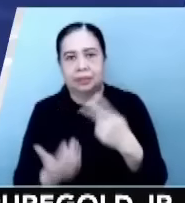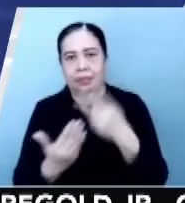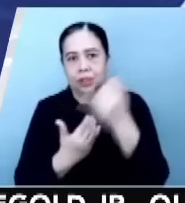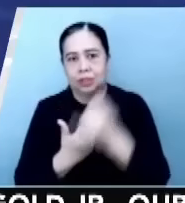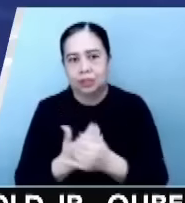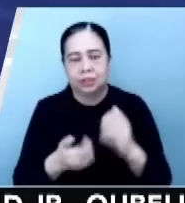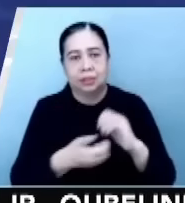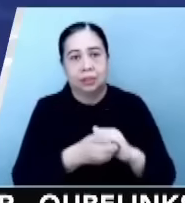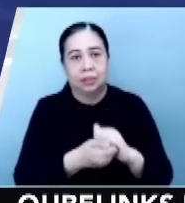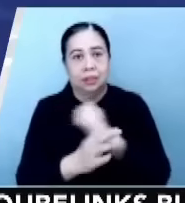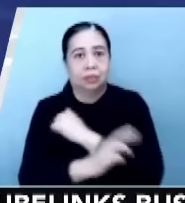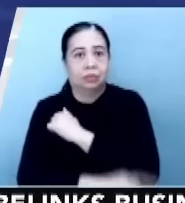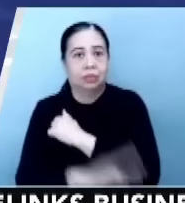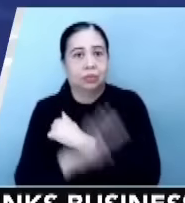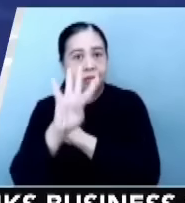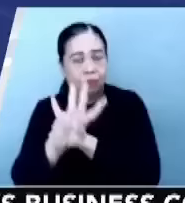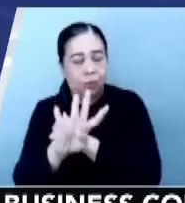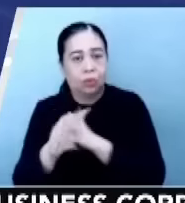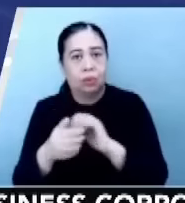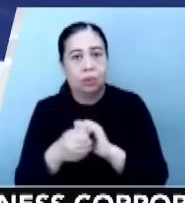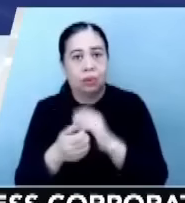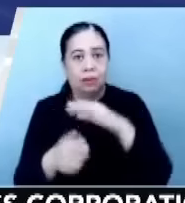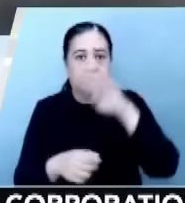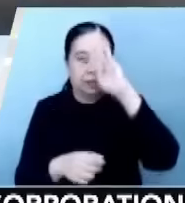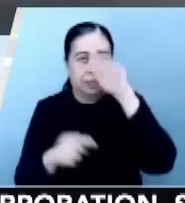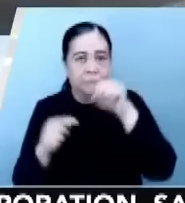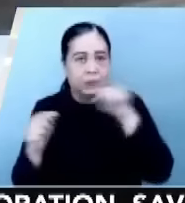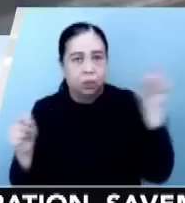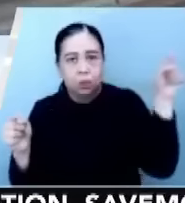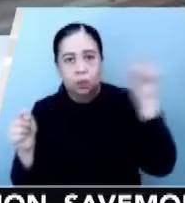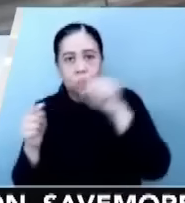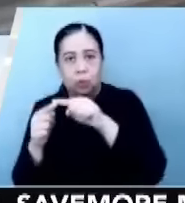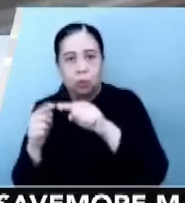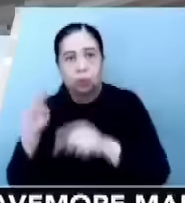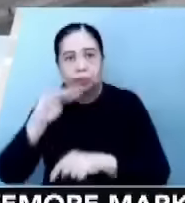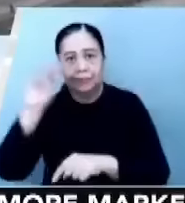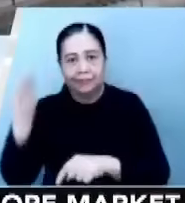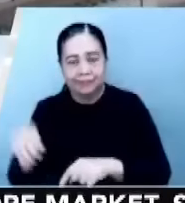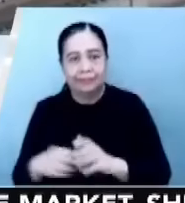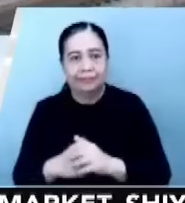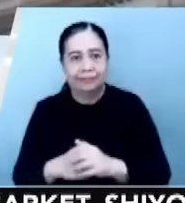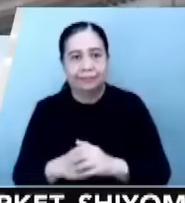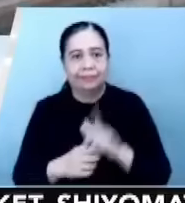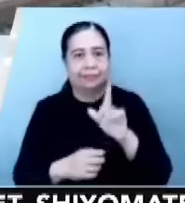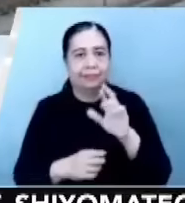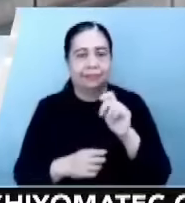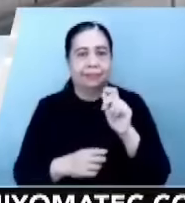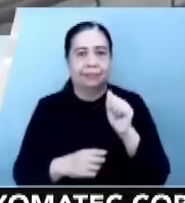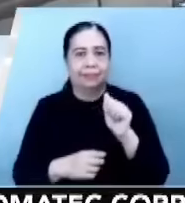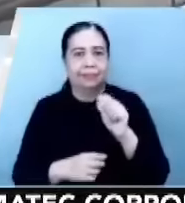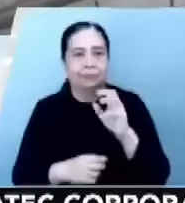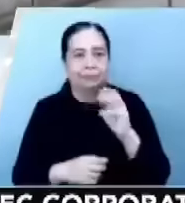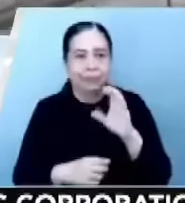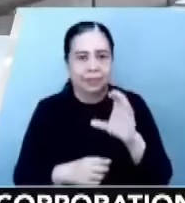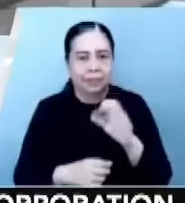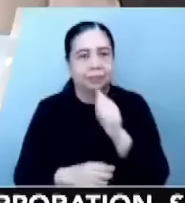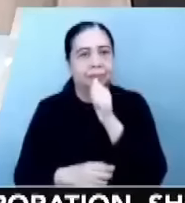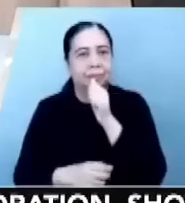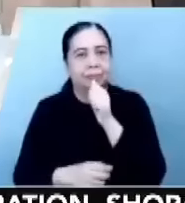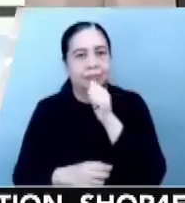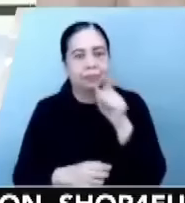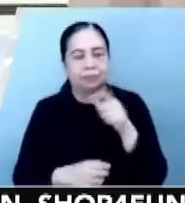4, particularly Cavite, all the way to Metro Manila. Ayon sa Light Rail Manila Corporation o LRMC, ang pribadong kumpanya nagpapatakbo